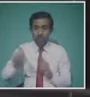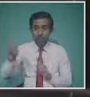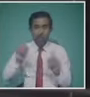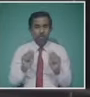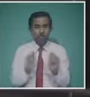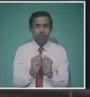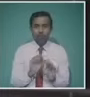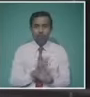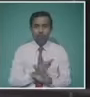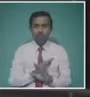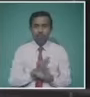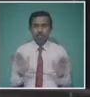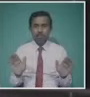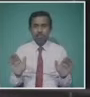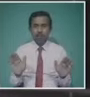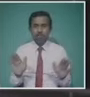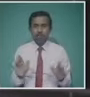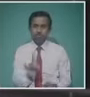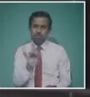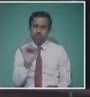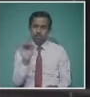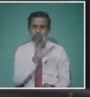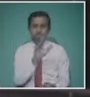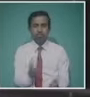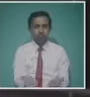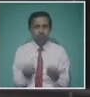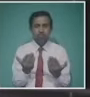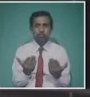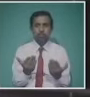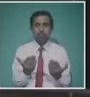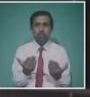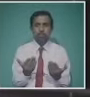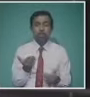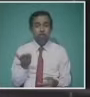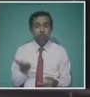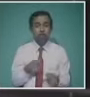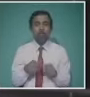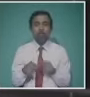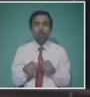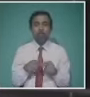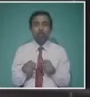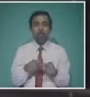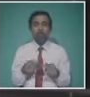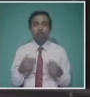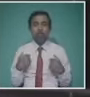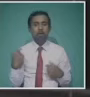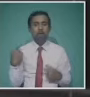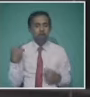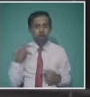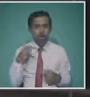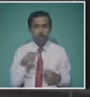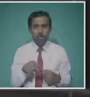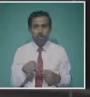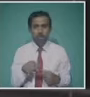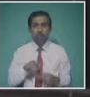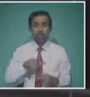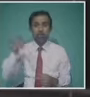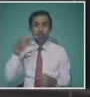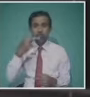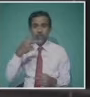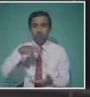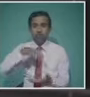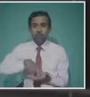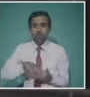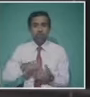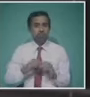වැඩ කරන්නේ නැතුව ඒක කෙලින් කරගන්න මේක මේ විදිහටයි අපි එන්නේ විය ඔය දිත්ව පුරවැසි